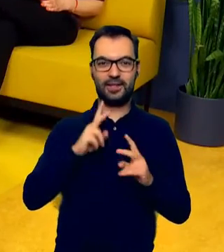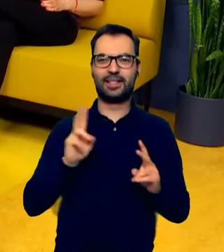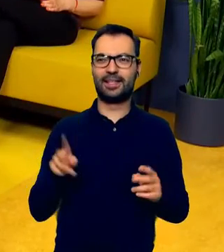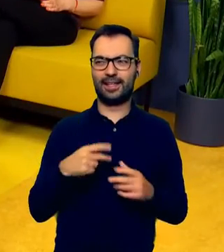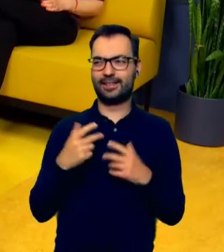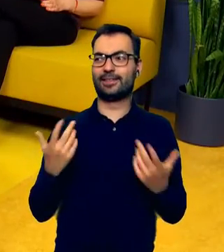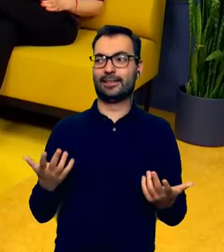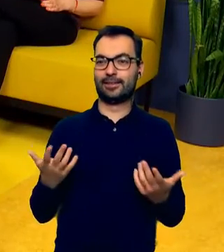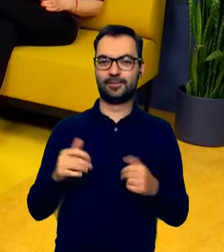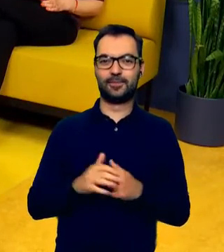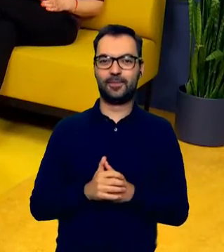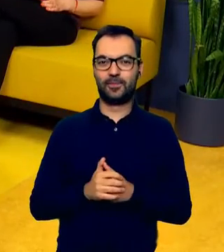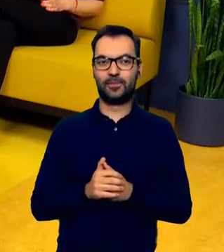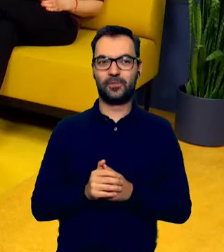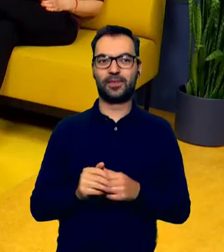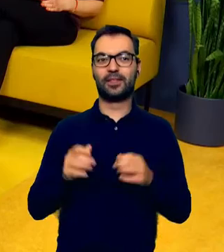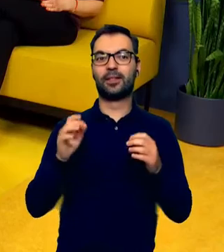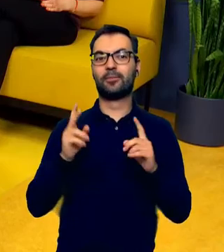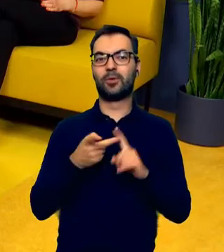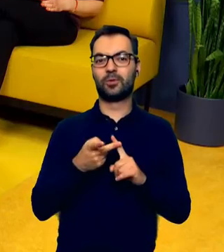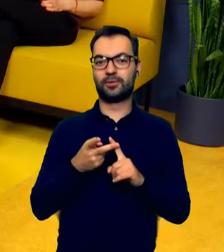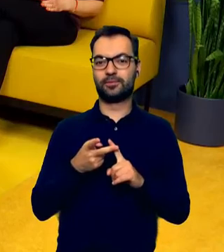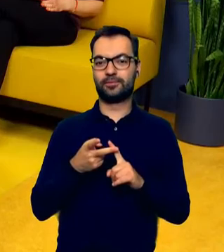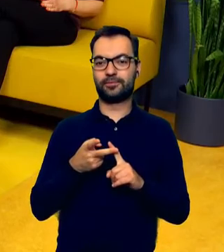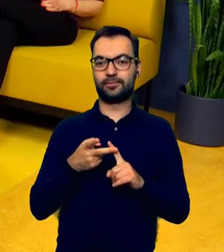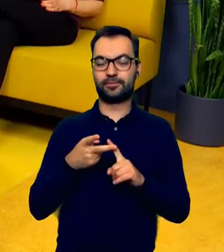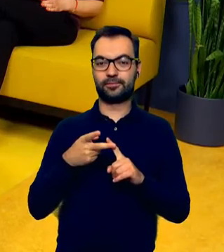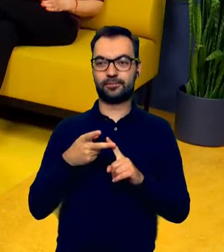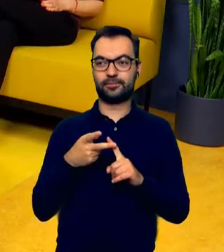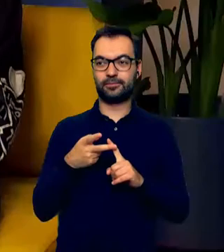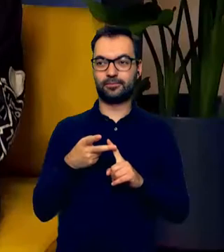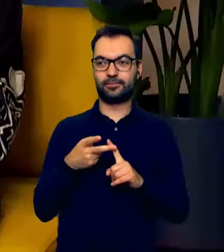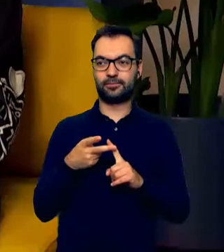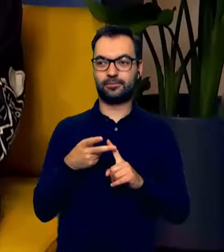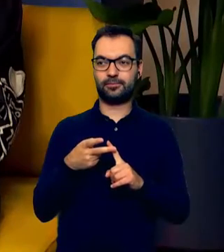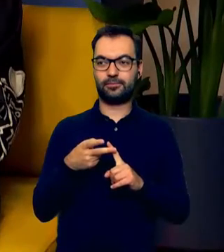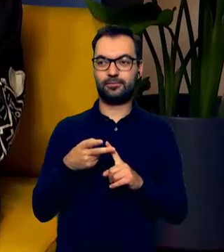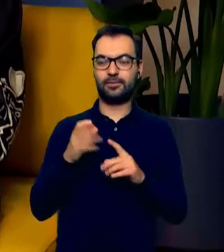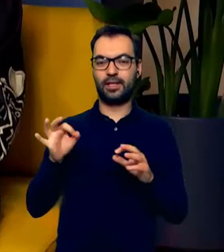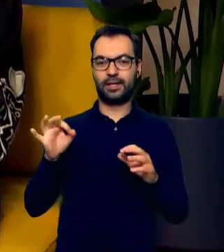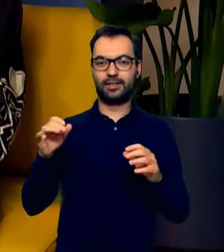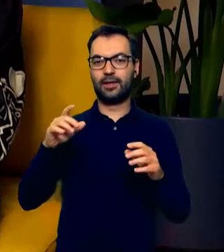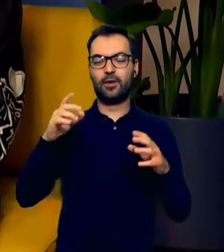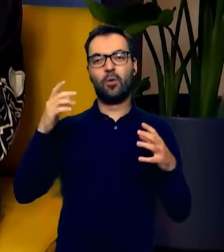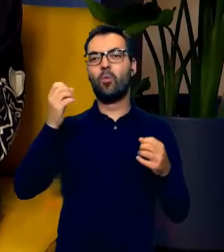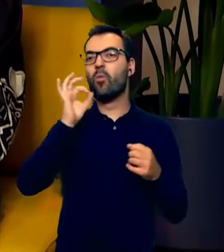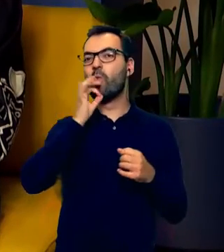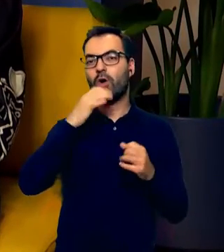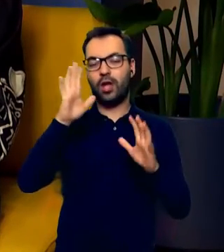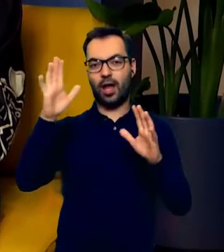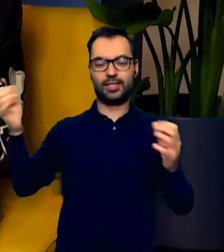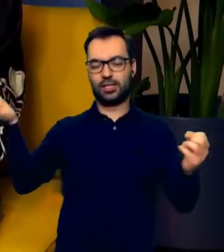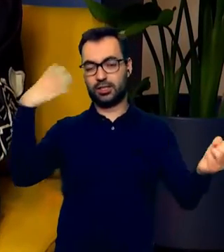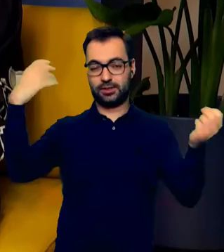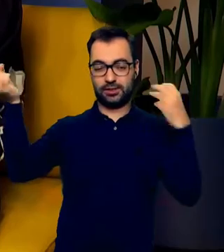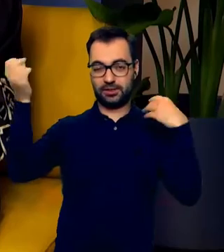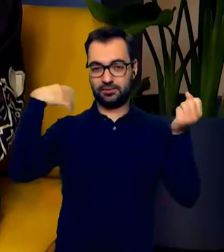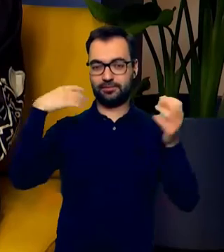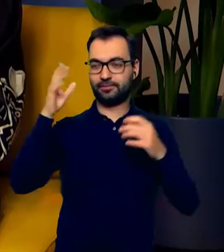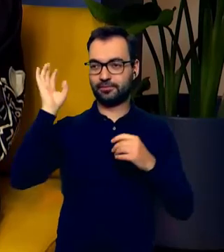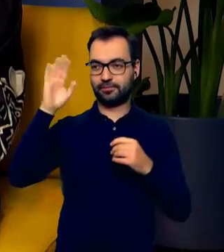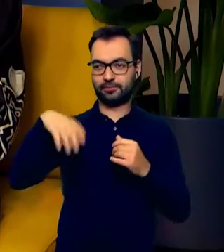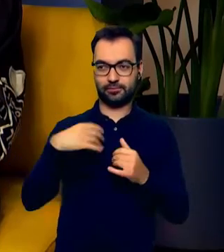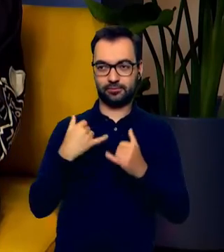I teraz wiesz, poza tym jesteś bombardowana takim kultem młodości, to znaczy to, że już się w ogóle nawet